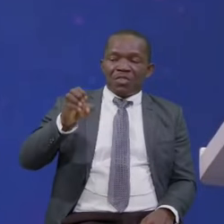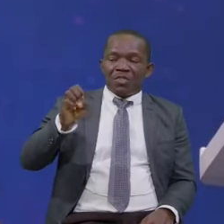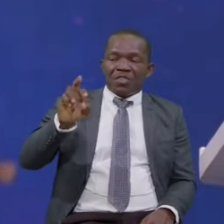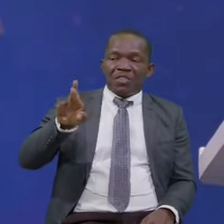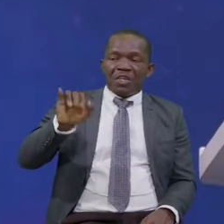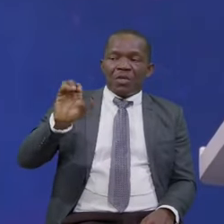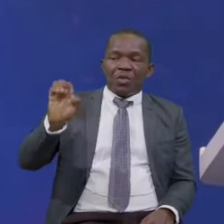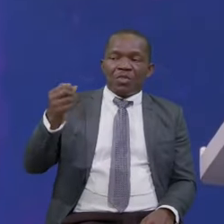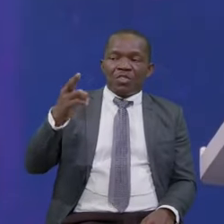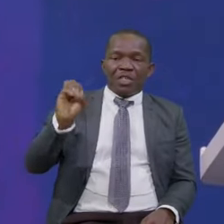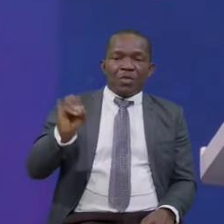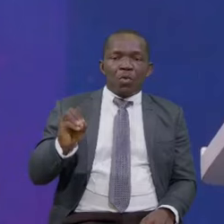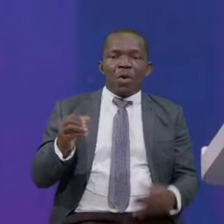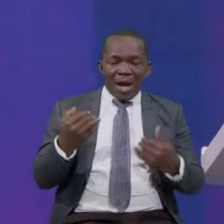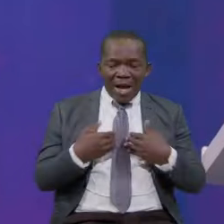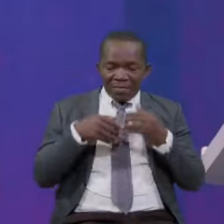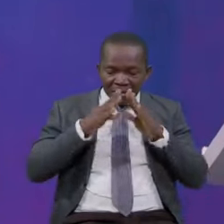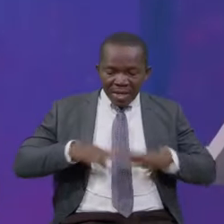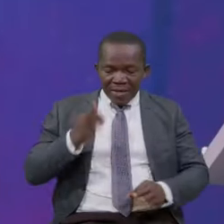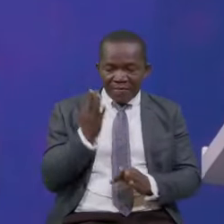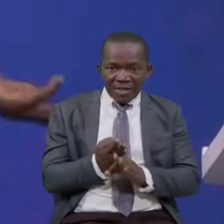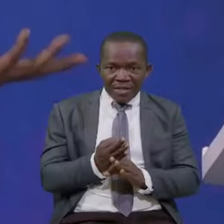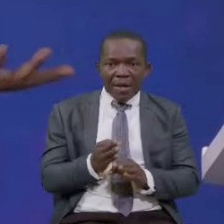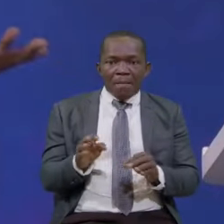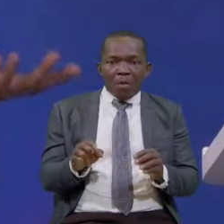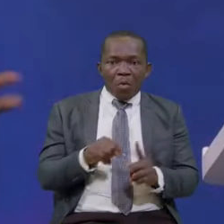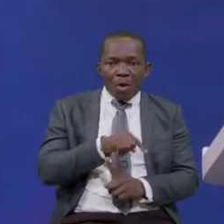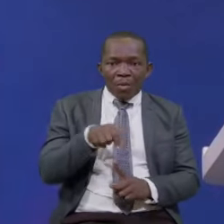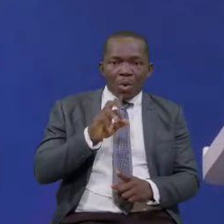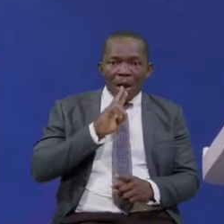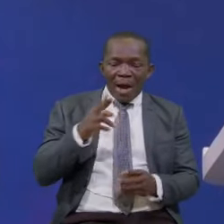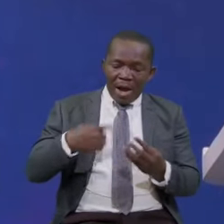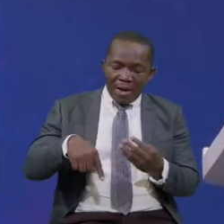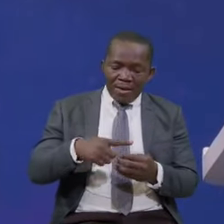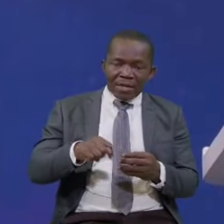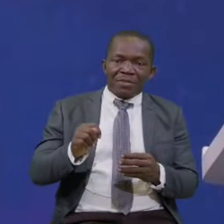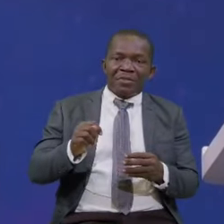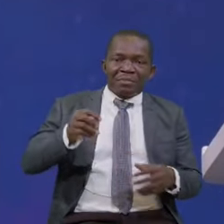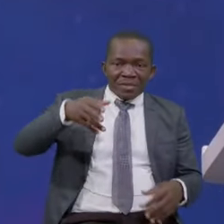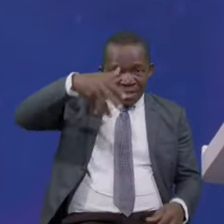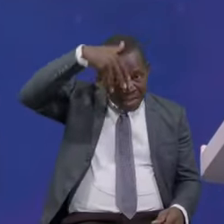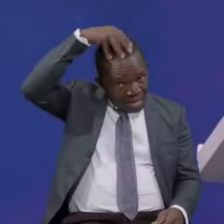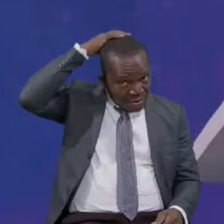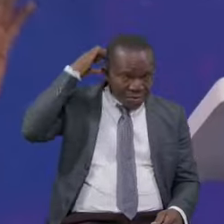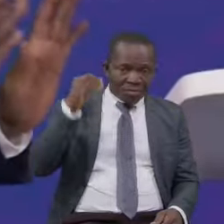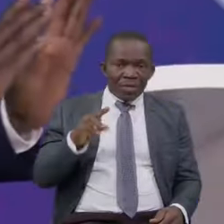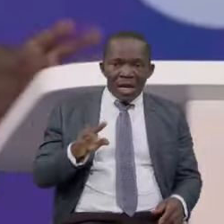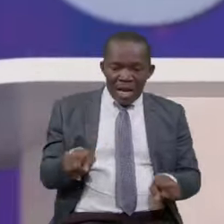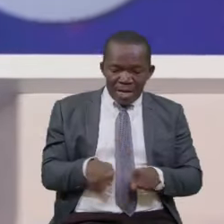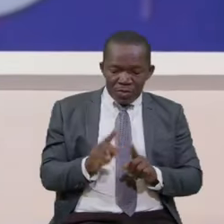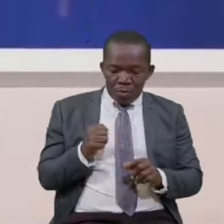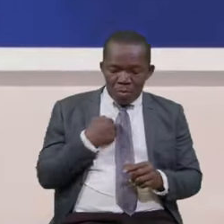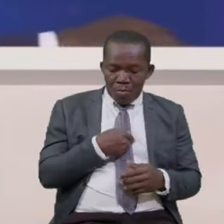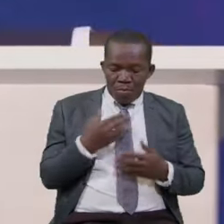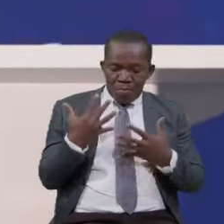fidélité comme vous inspirez l'obéissance comme vous respirez la puissance victorieuse